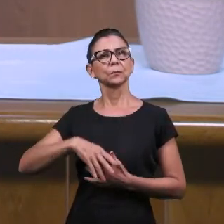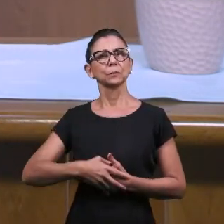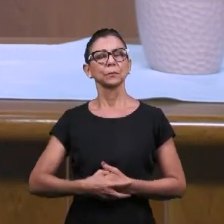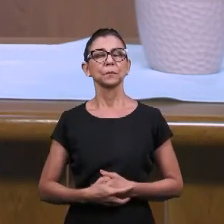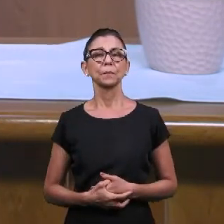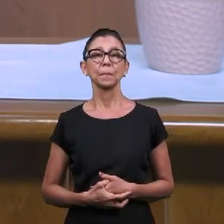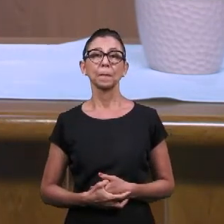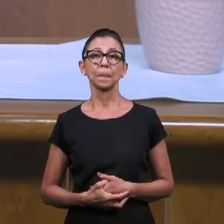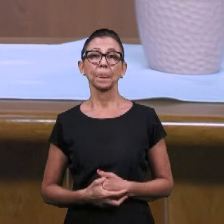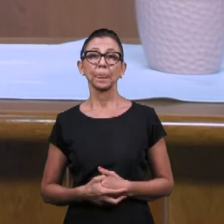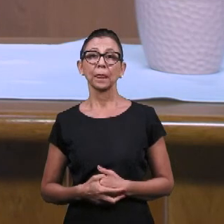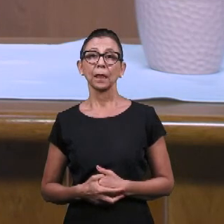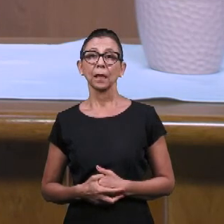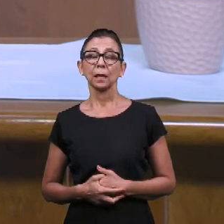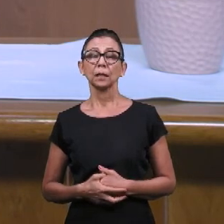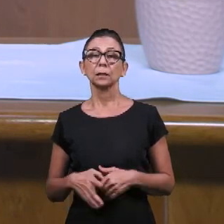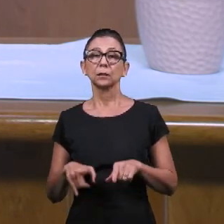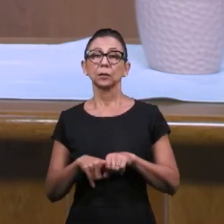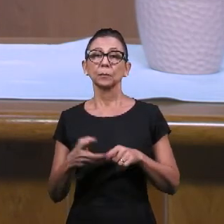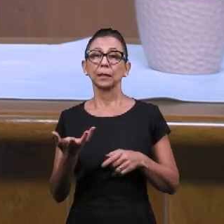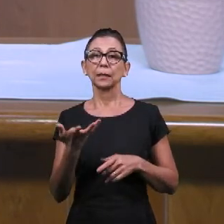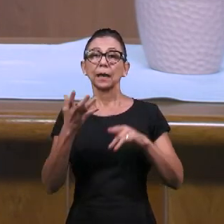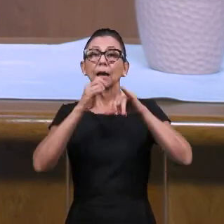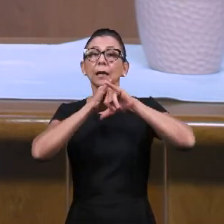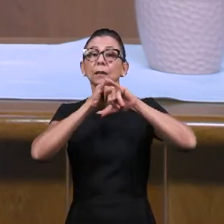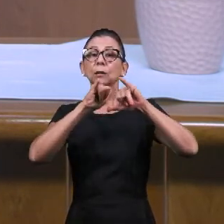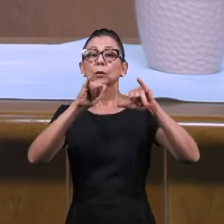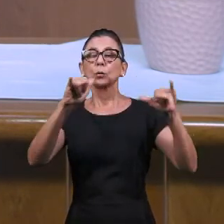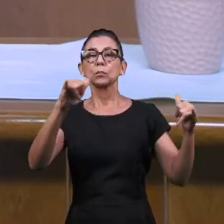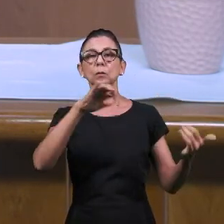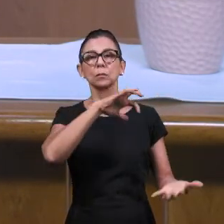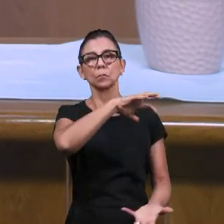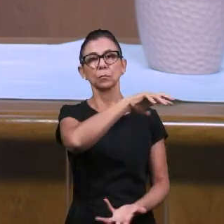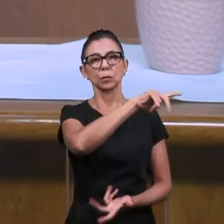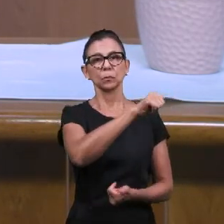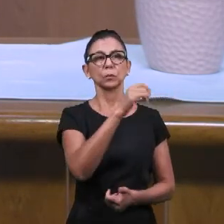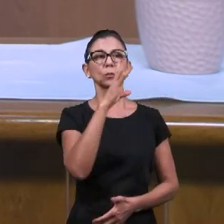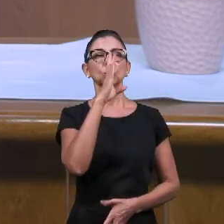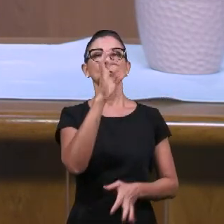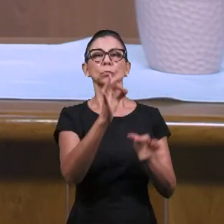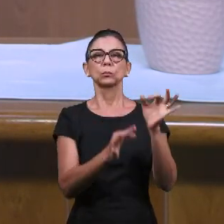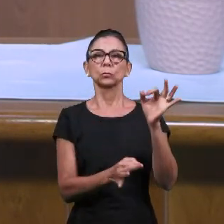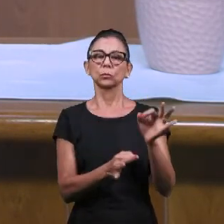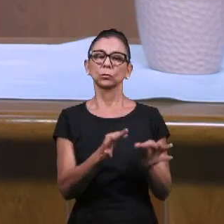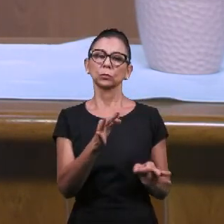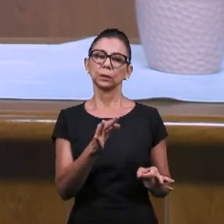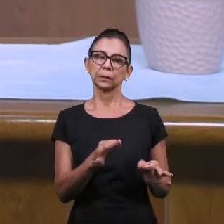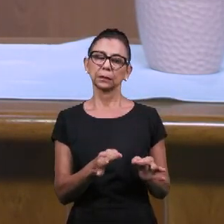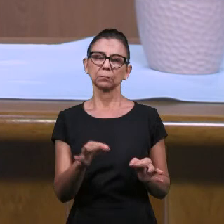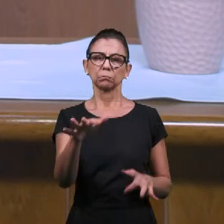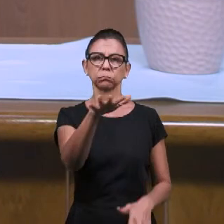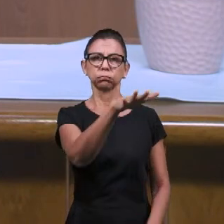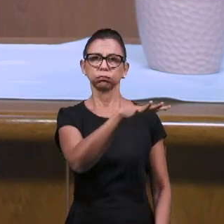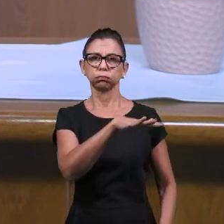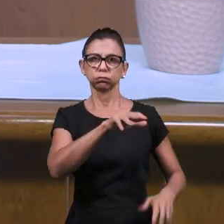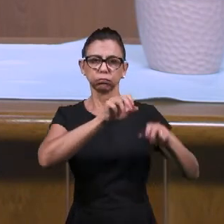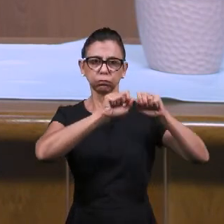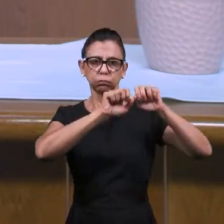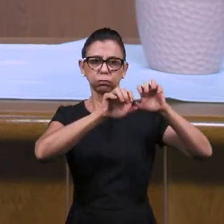Ей приятно говорить, свидетельствовать о Господине своем. И она провозглашает всему